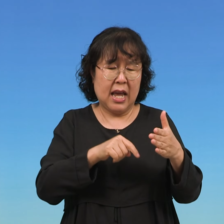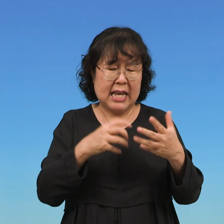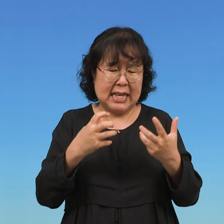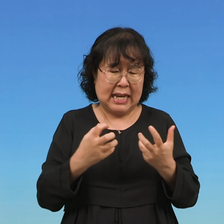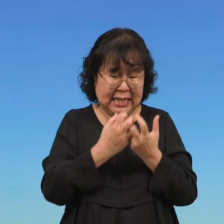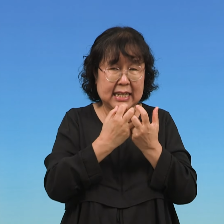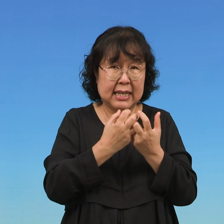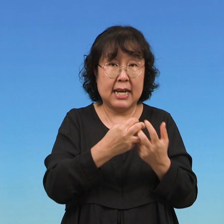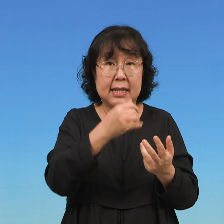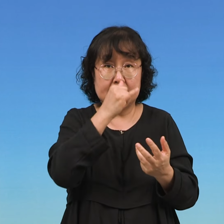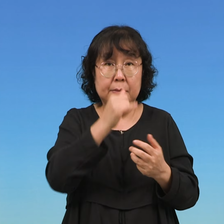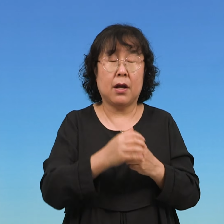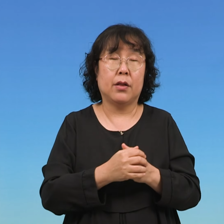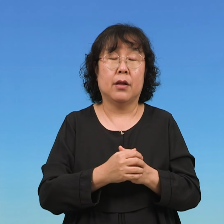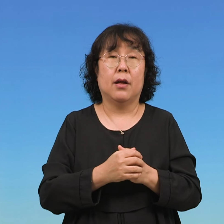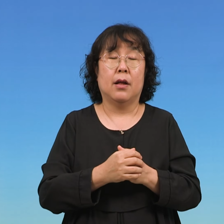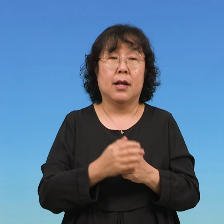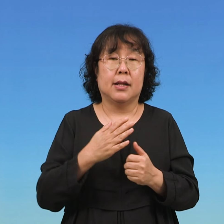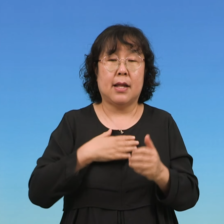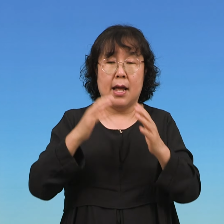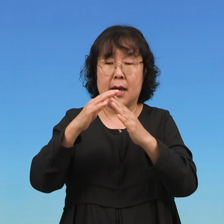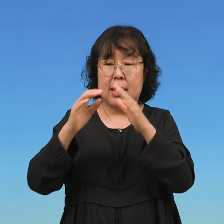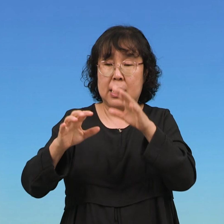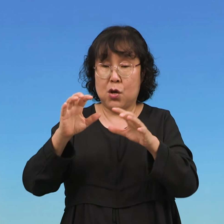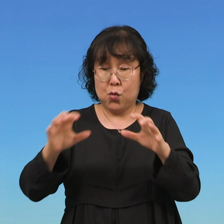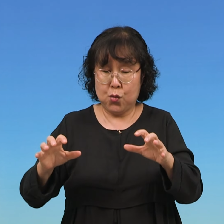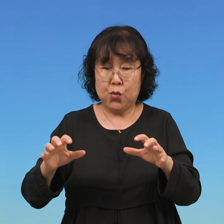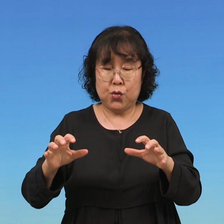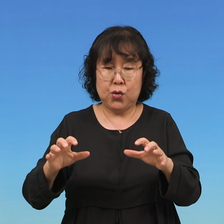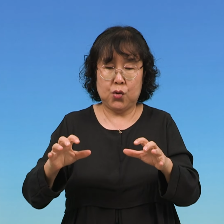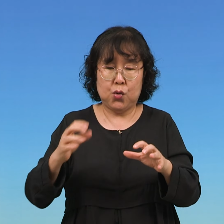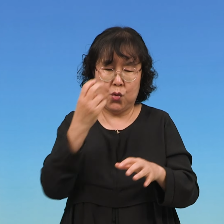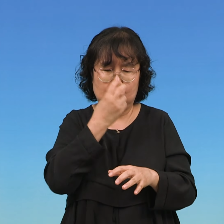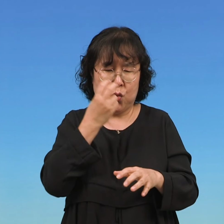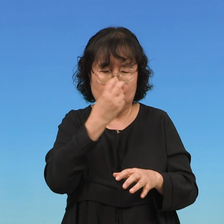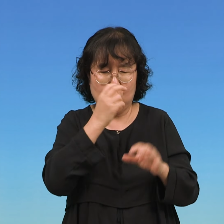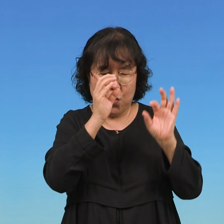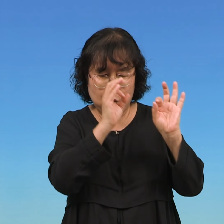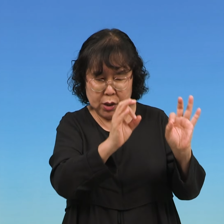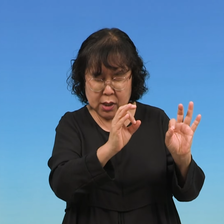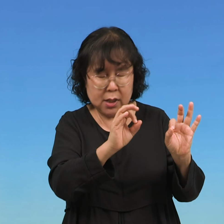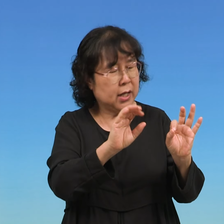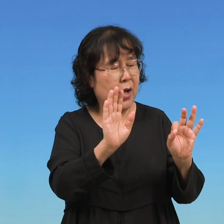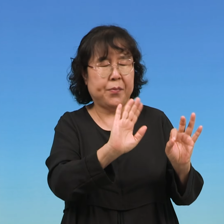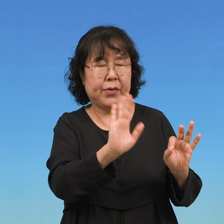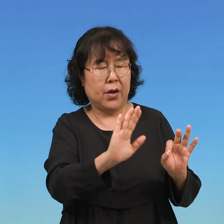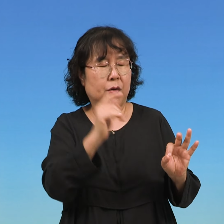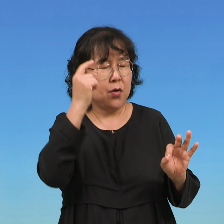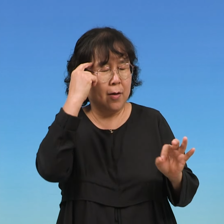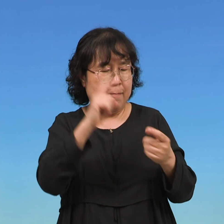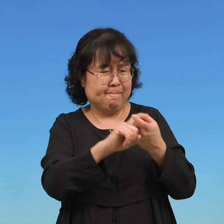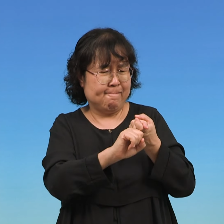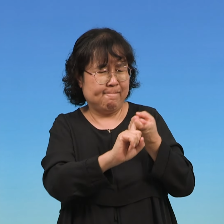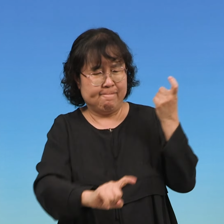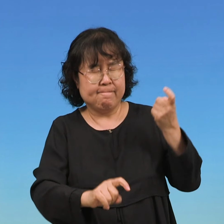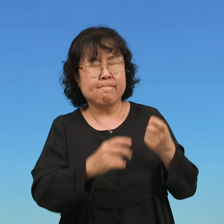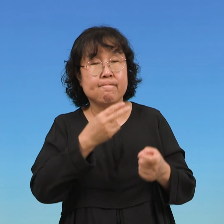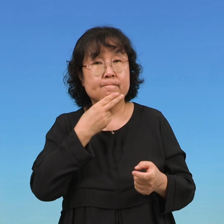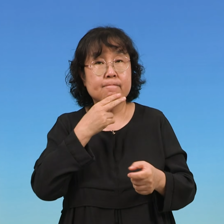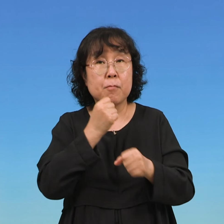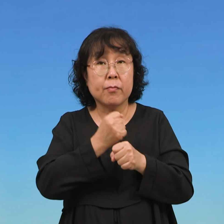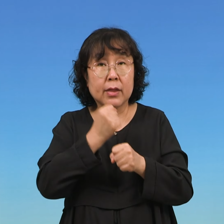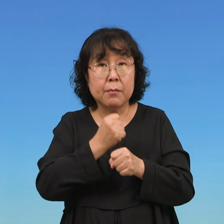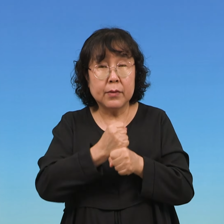넓어지면 넓어지고 커지면 커질수록 이웃에 대해 무정하고 무관심하게 만든다는 거예요